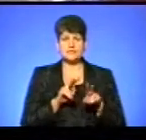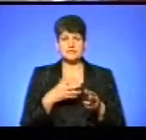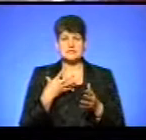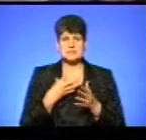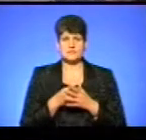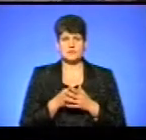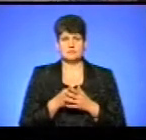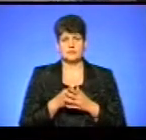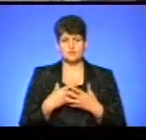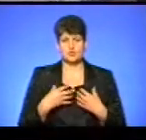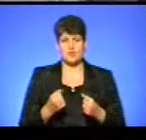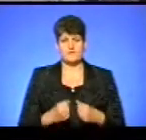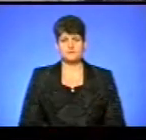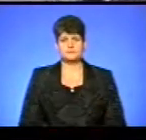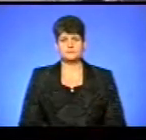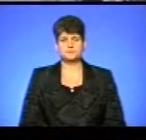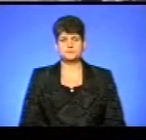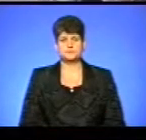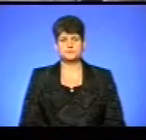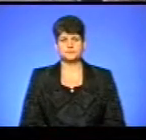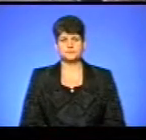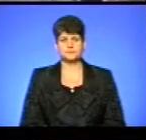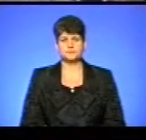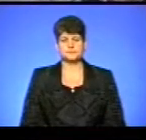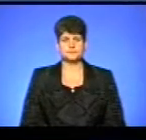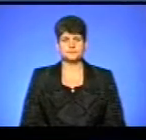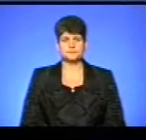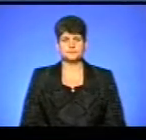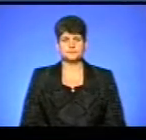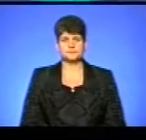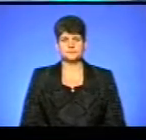своїм здоров'ям. Анжела Шова, Оксана Галіяш, новини.